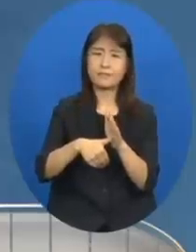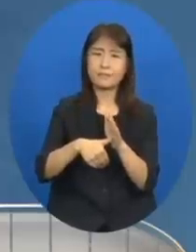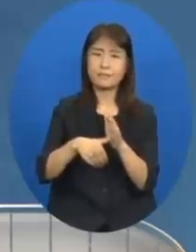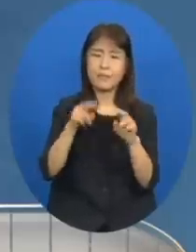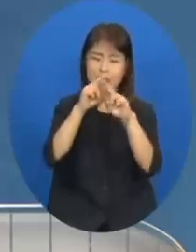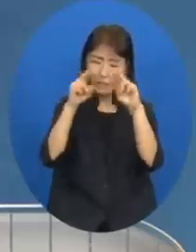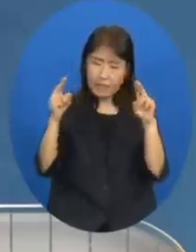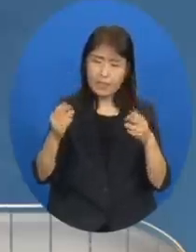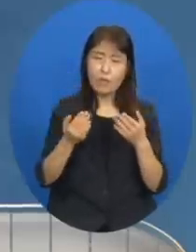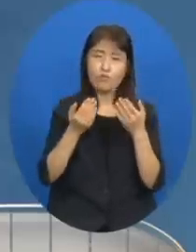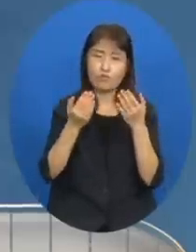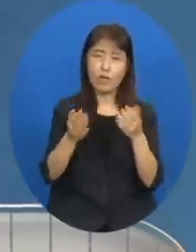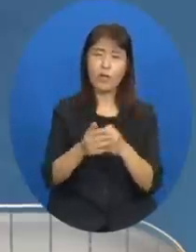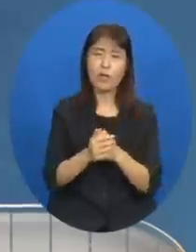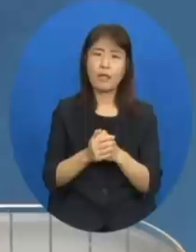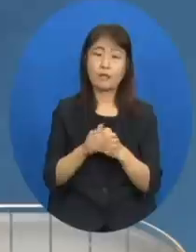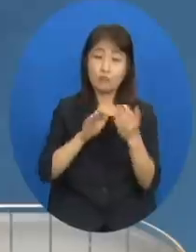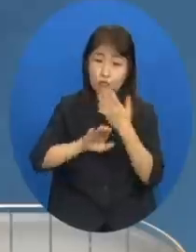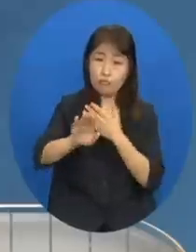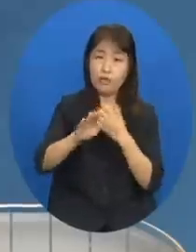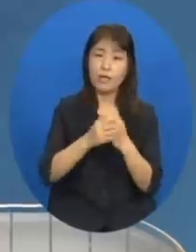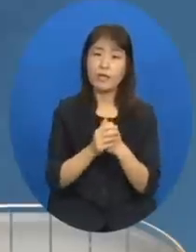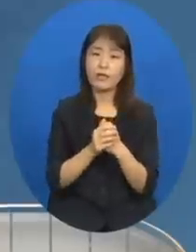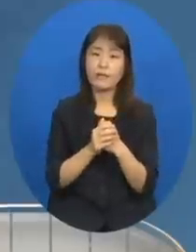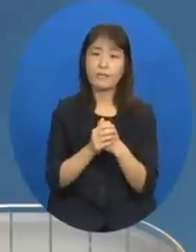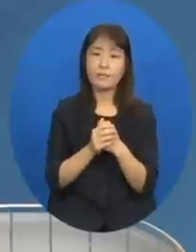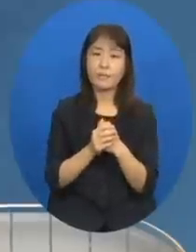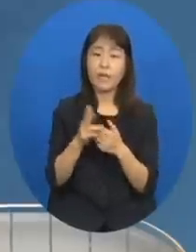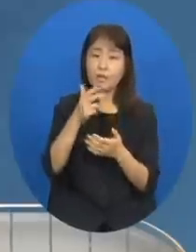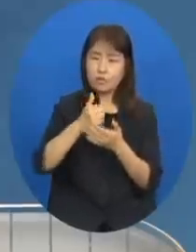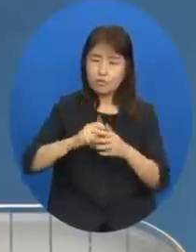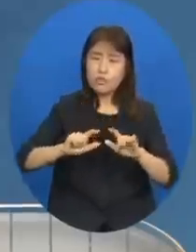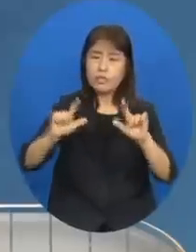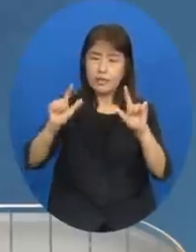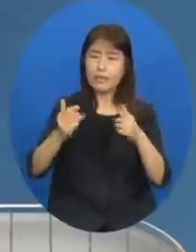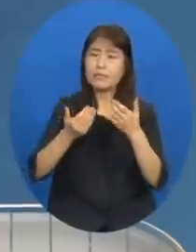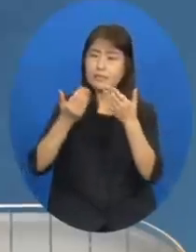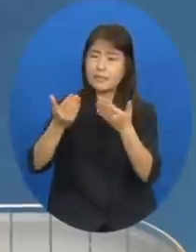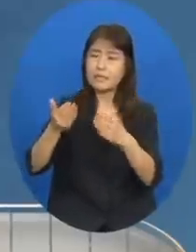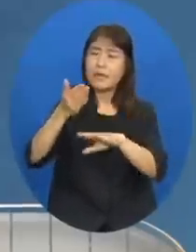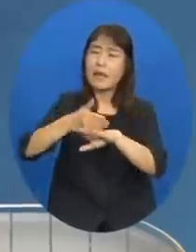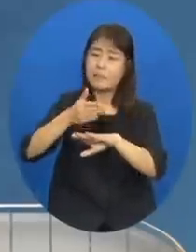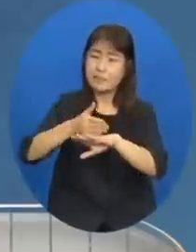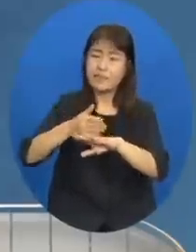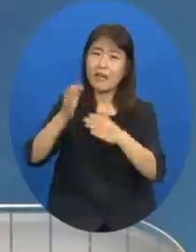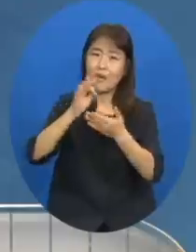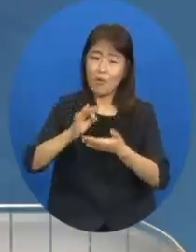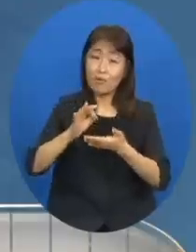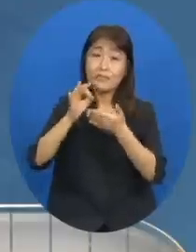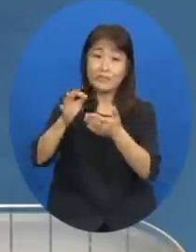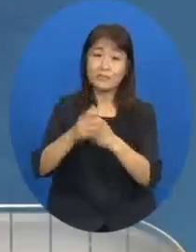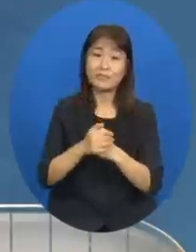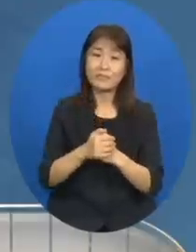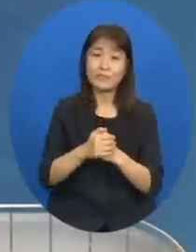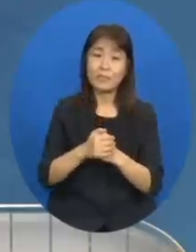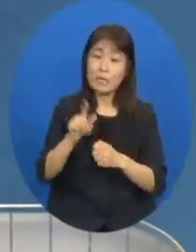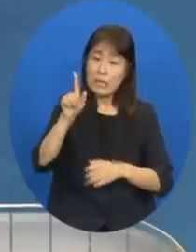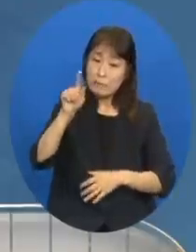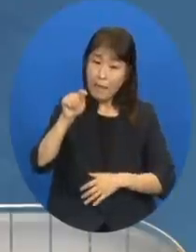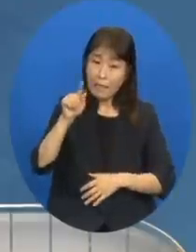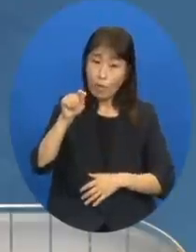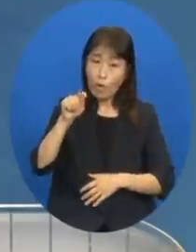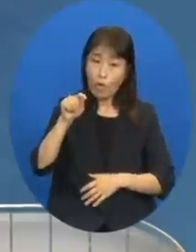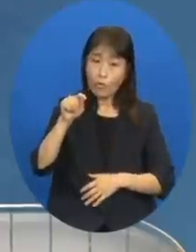장례를 치르고 그리고 주일 예배 드릴 때 드렸던 감성돔이라는 거예요 1만원이라고 그랬는데 이게